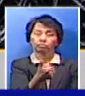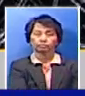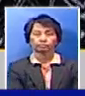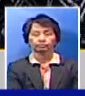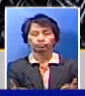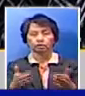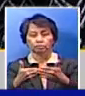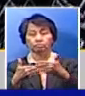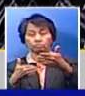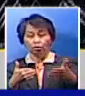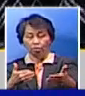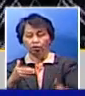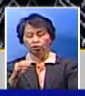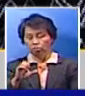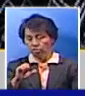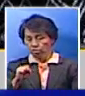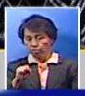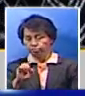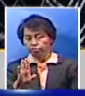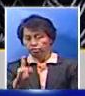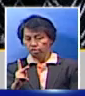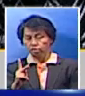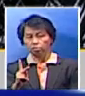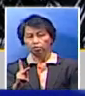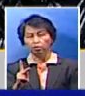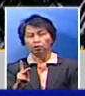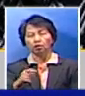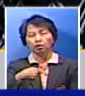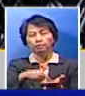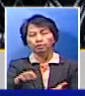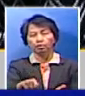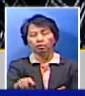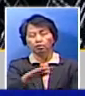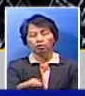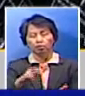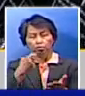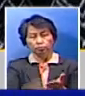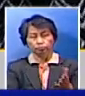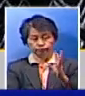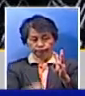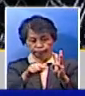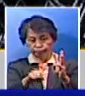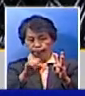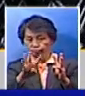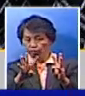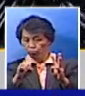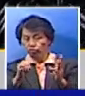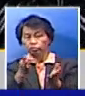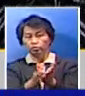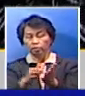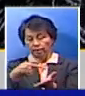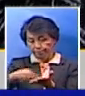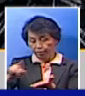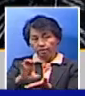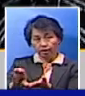Jarak perjalanan daripada Sungai Buloh ke Kajang sendiri hanya menelan belanja RM6.40 kalau anda membayar menggunakan tunai. Tapi